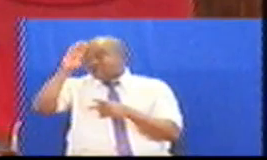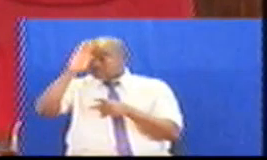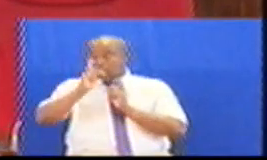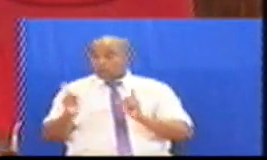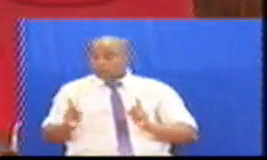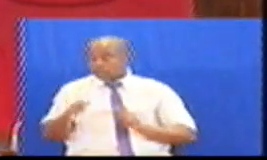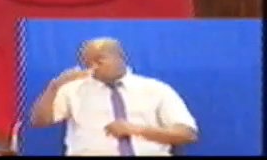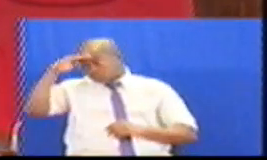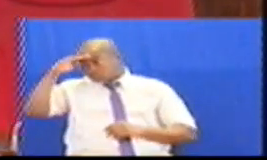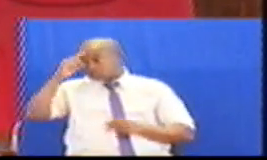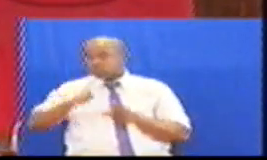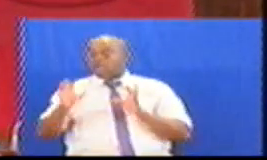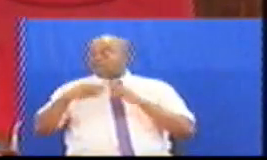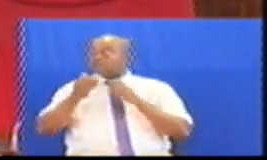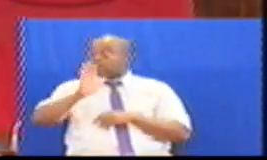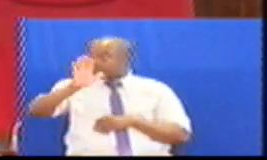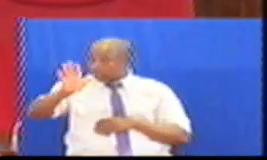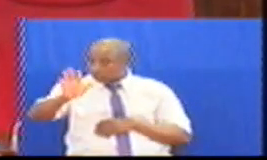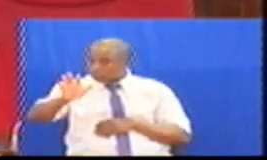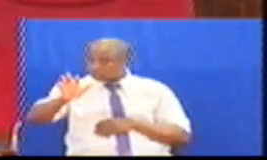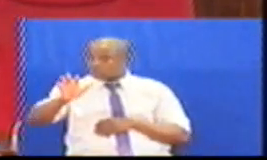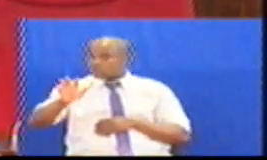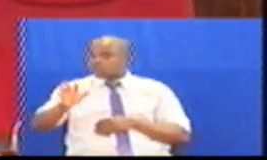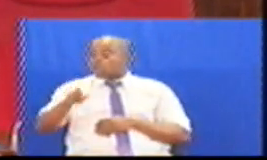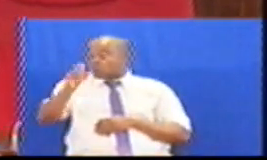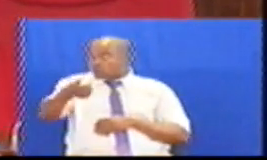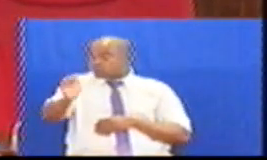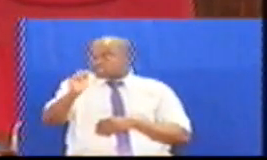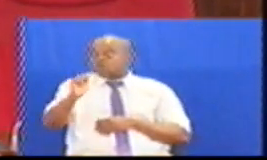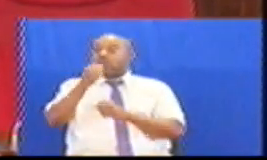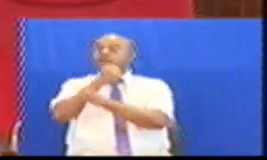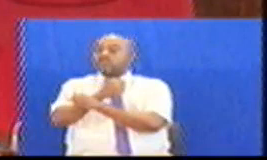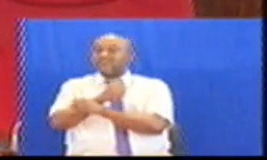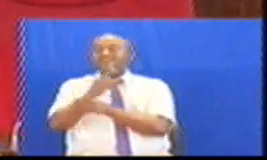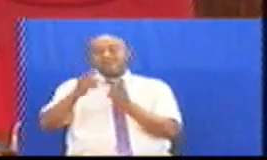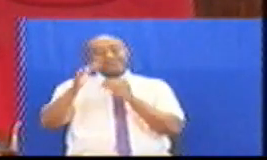kawaida na familia zao, watu wenyewe wa magereza, lakini mbaya zaidi